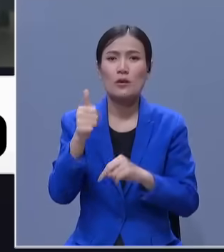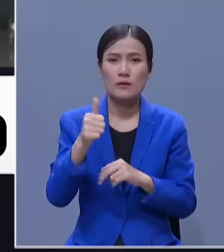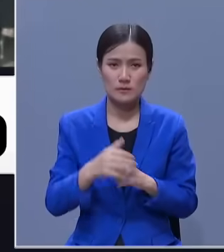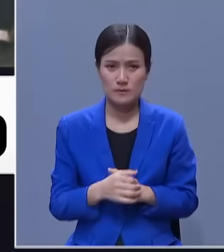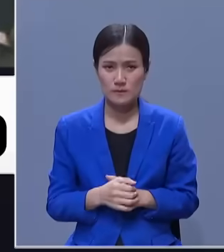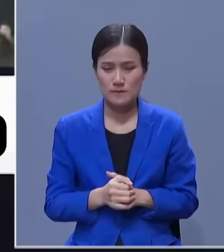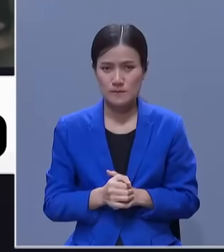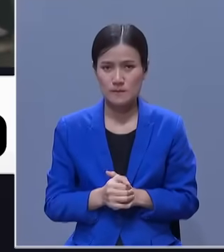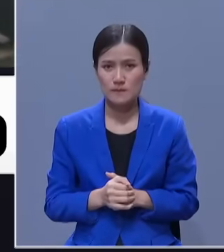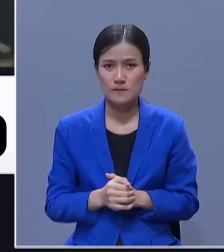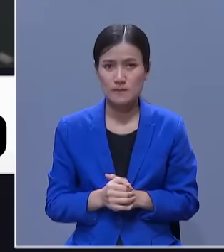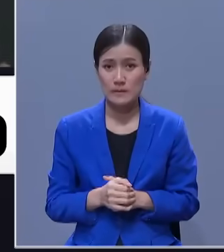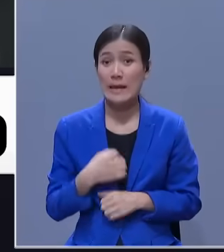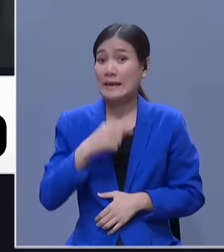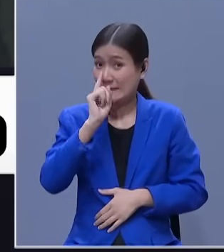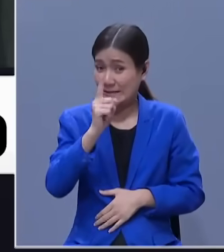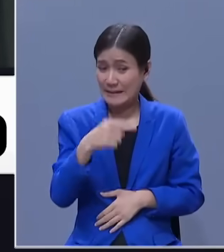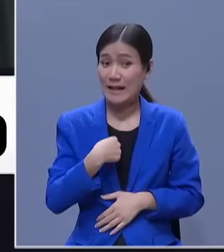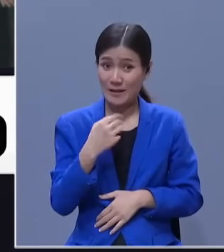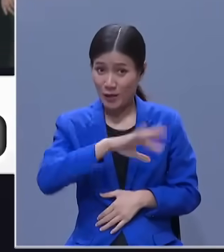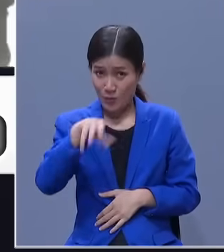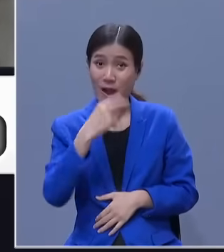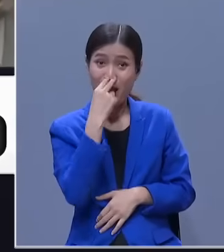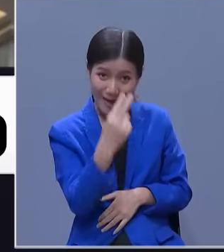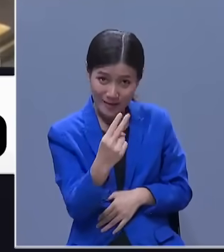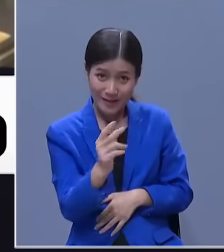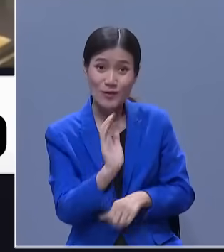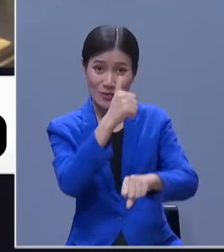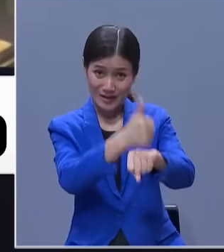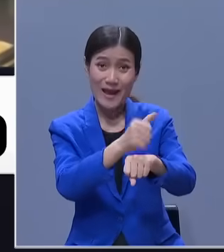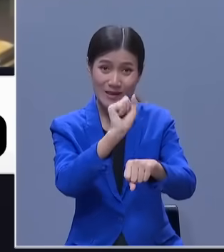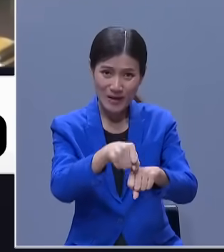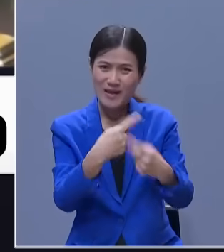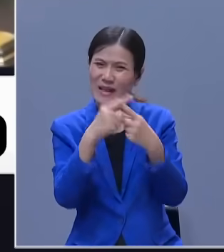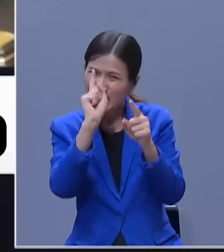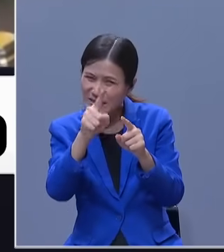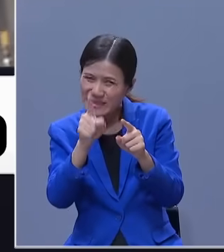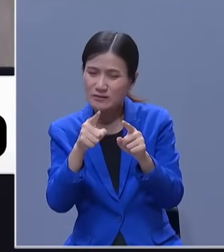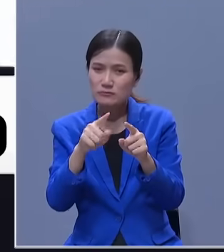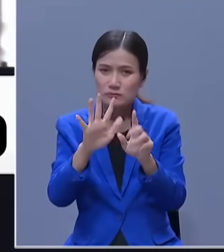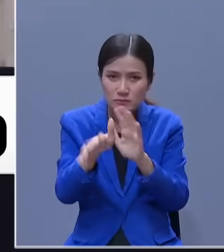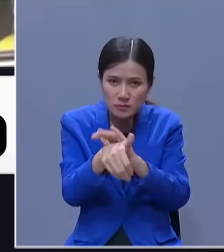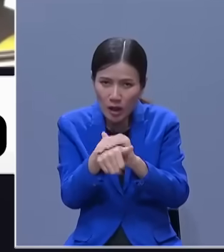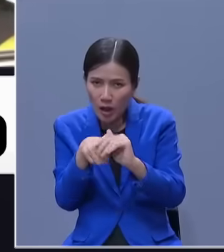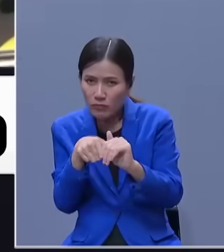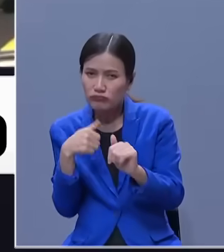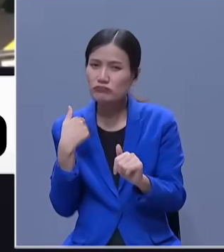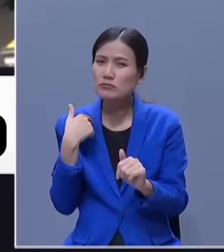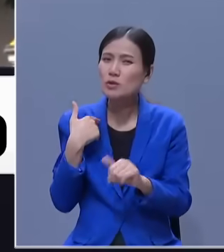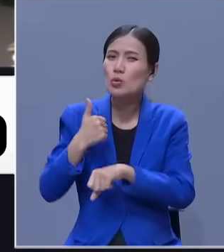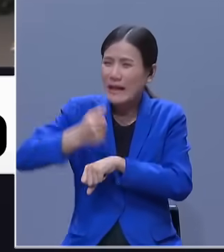เป็นจริงๆทางนิตินัยแต่ว่าทางพฤตินัยก็เป็นที่รู้กันวันนี้เนี่ยนะครับแม้ว่าจะเป็นคนที่